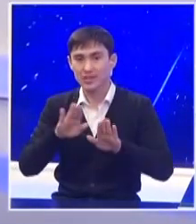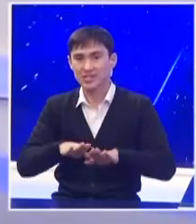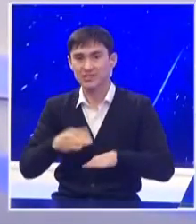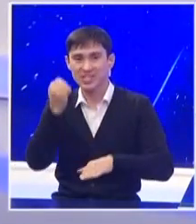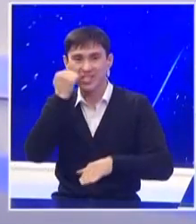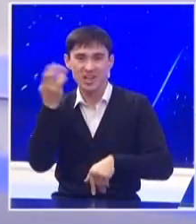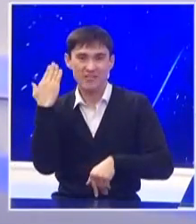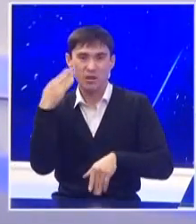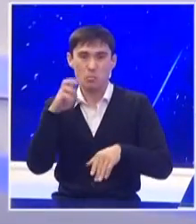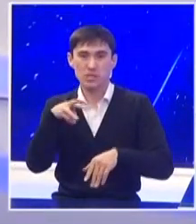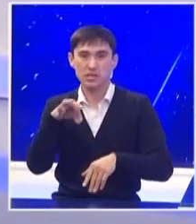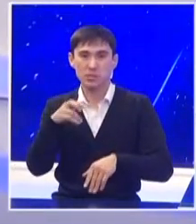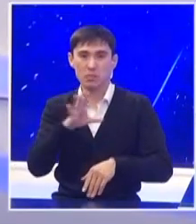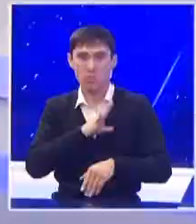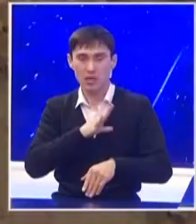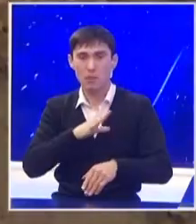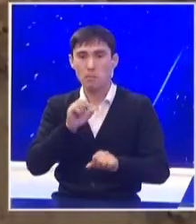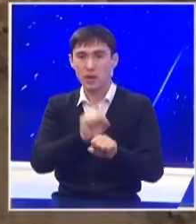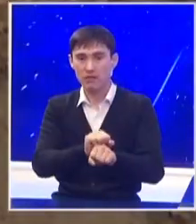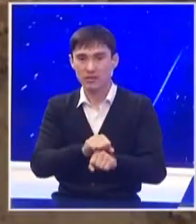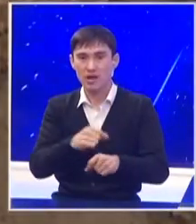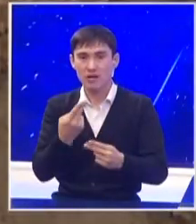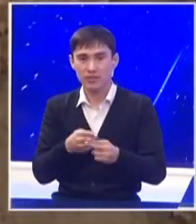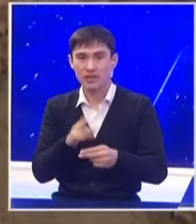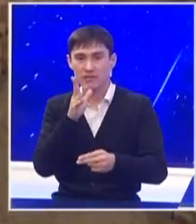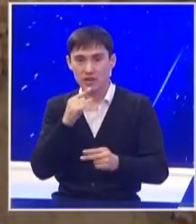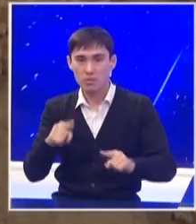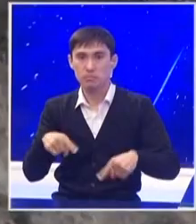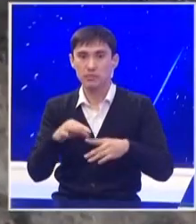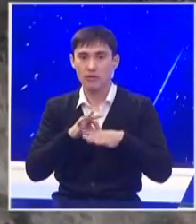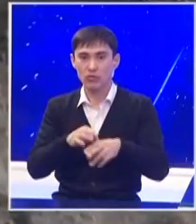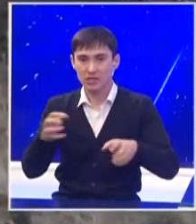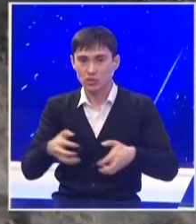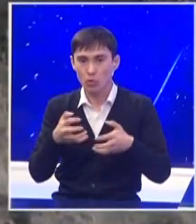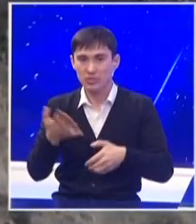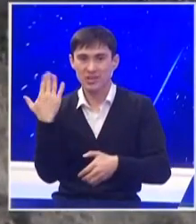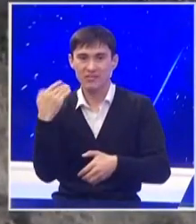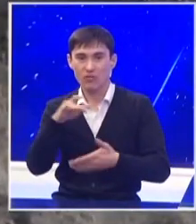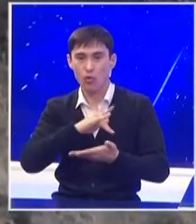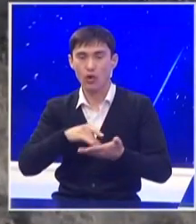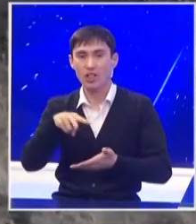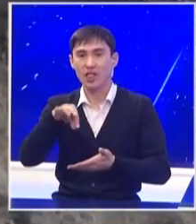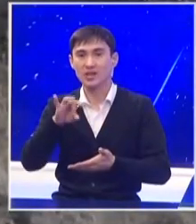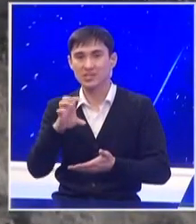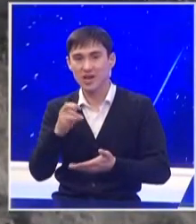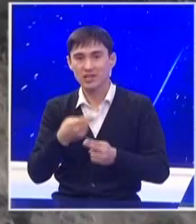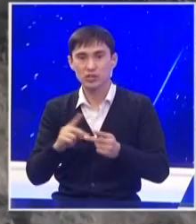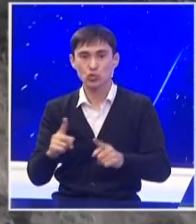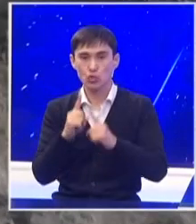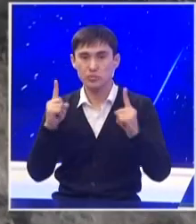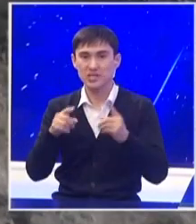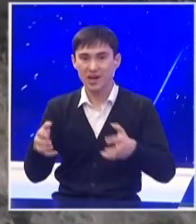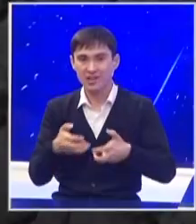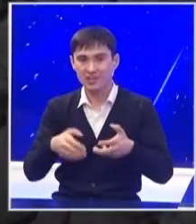в древней Месопотамии, была прервана. В данное время они проводят раскопки древнего города Ларса. Это один из